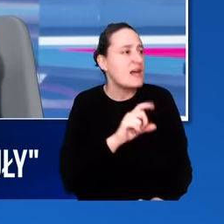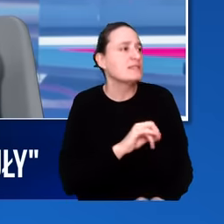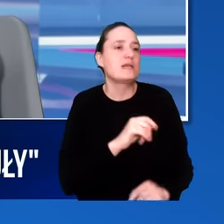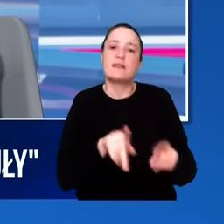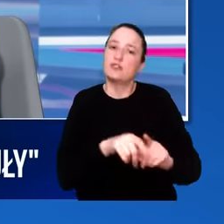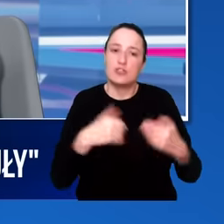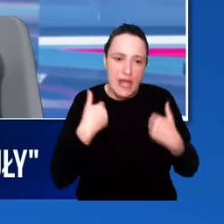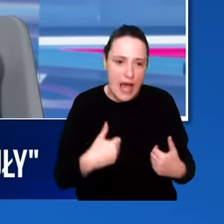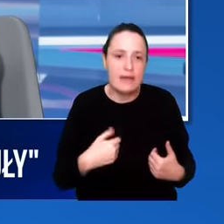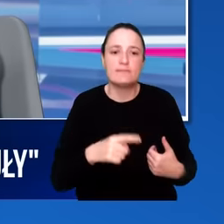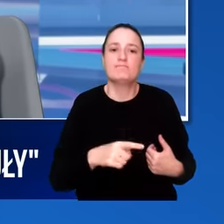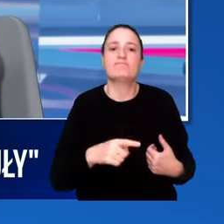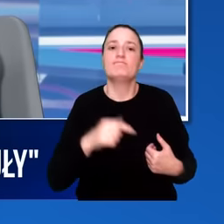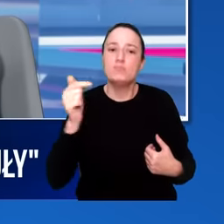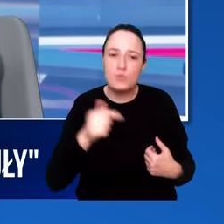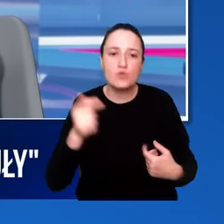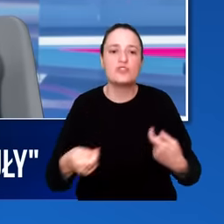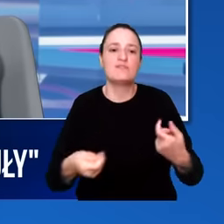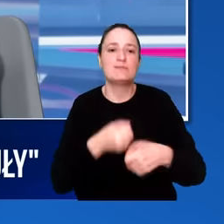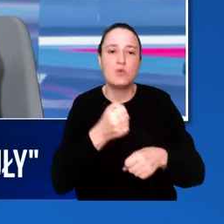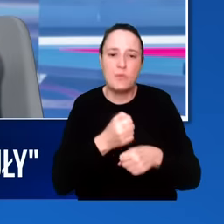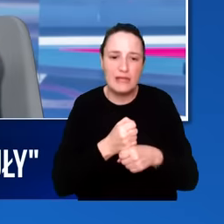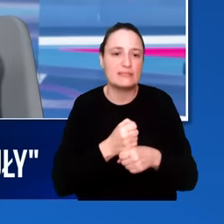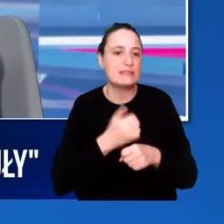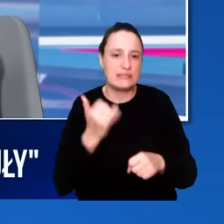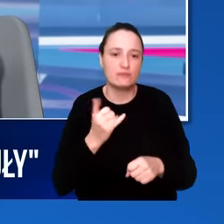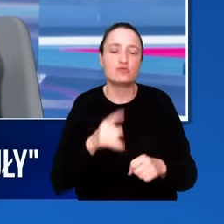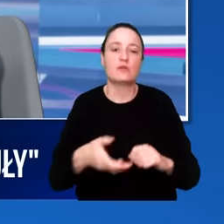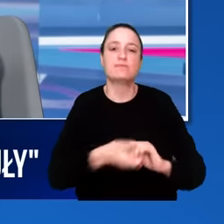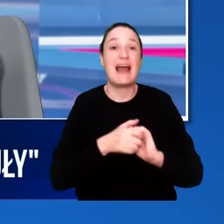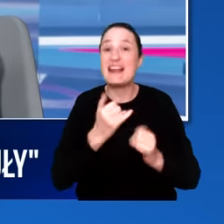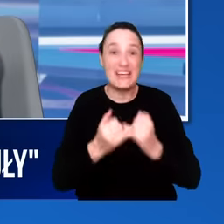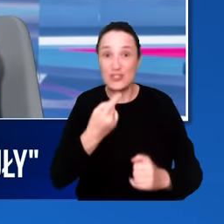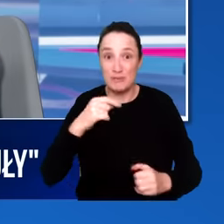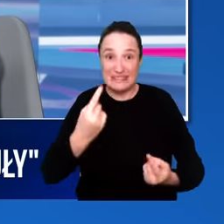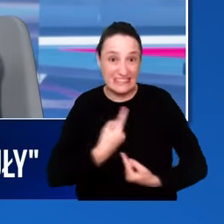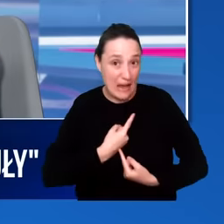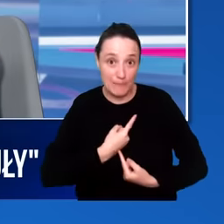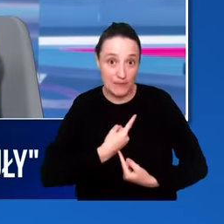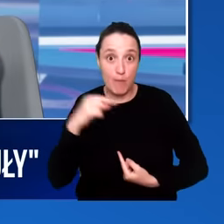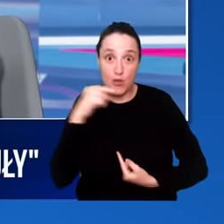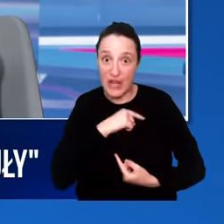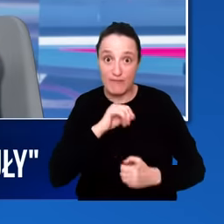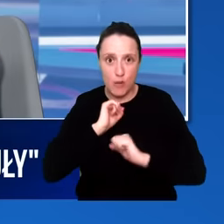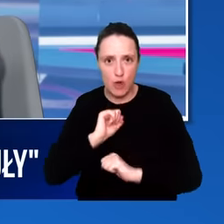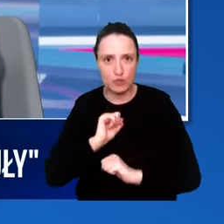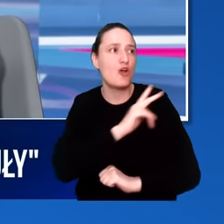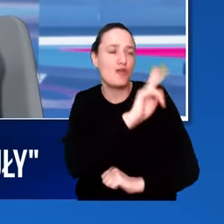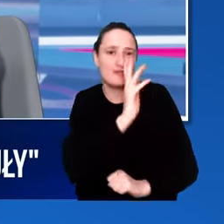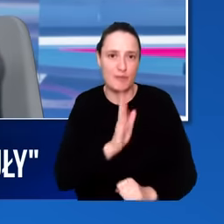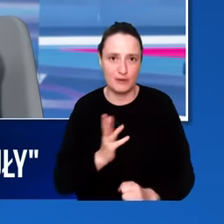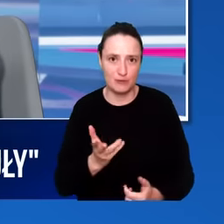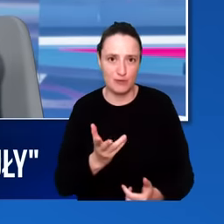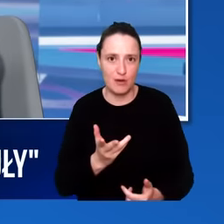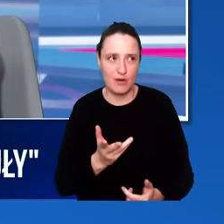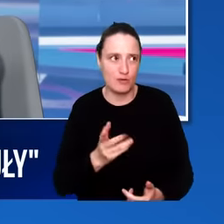stanowisku, sojusze należy mieć. Natomiast my, jeśli sami się nie będziemy potrafili bronić, to nikt nas nie będzie bronił. Nie możemy liczyć na to, że